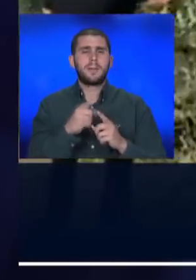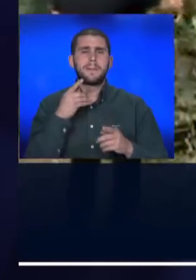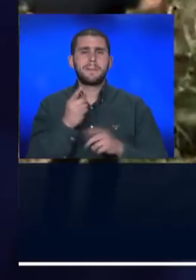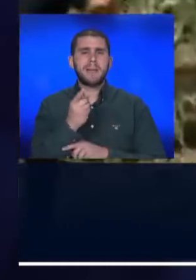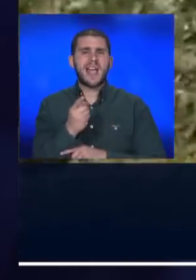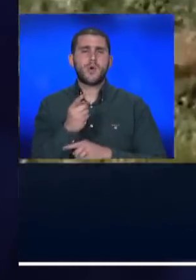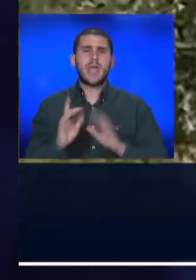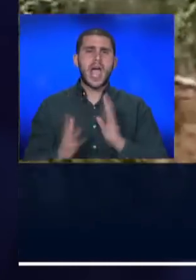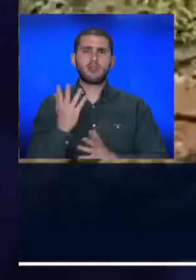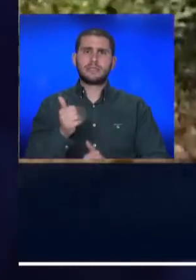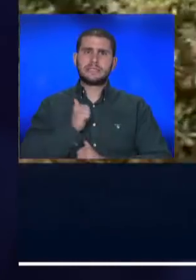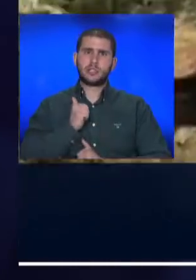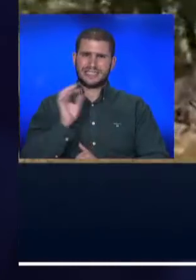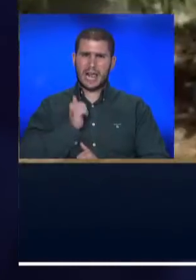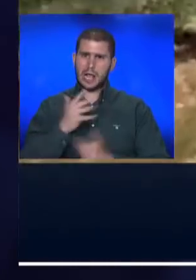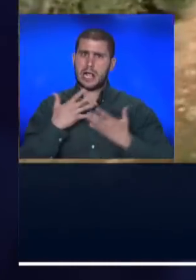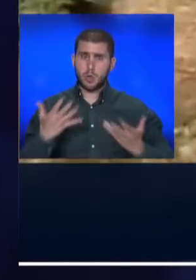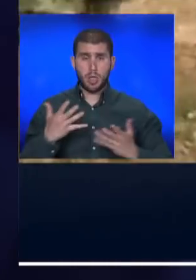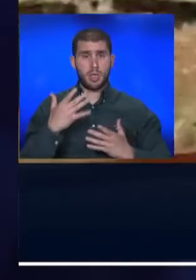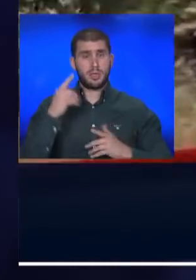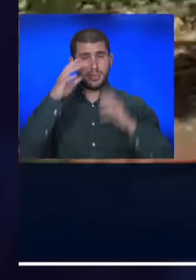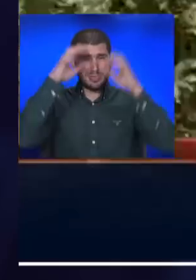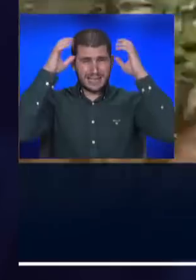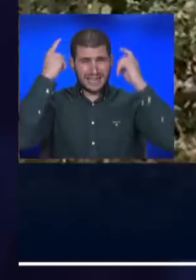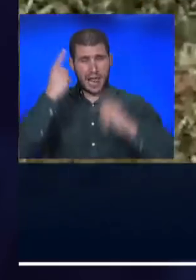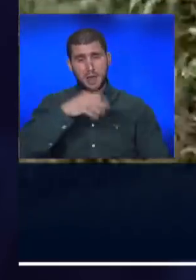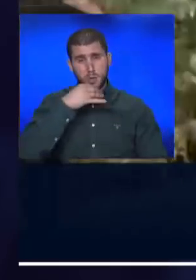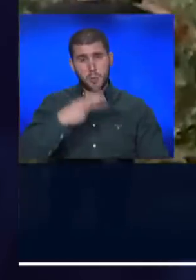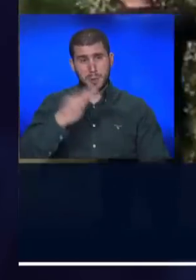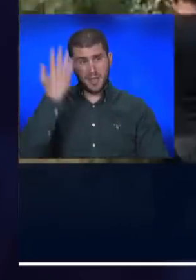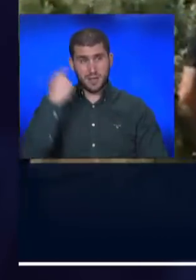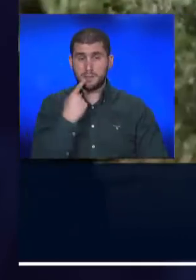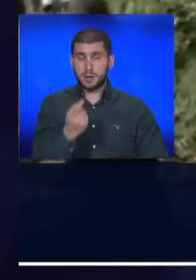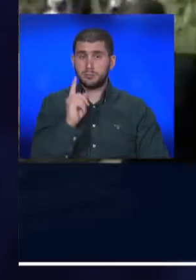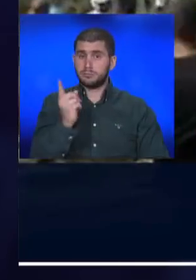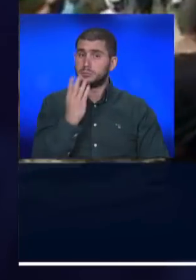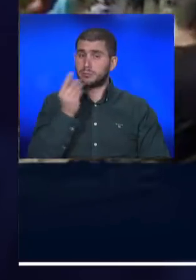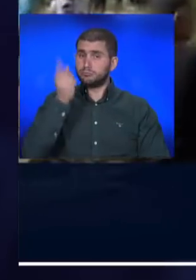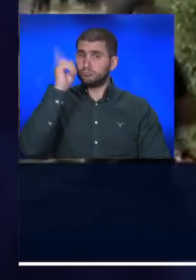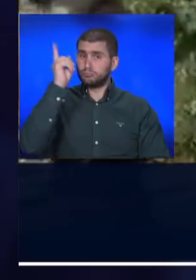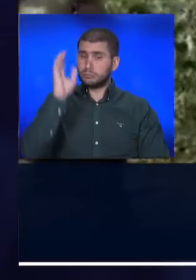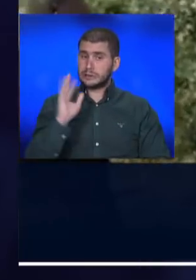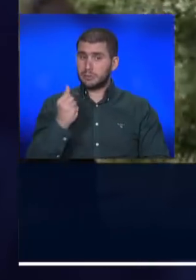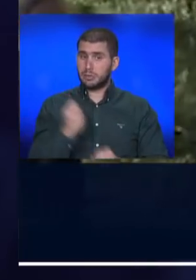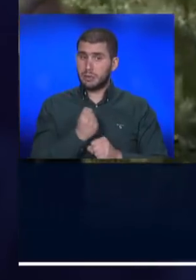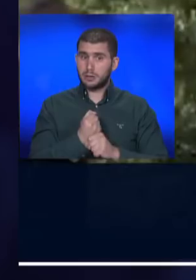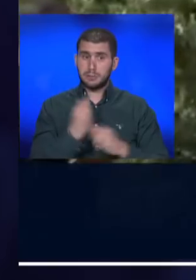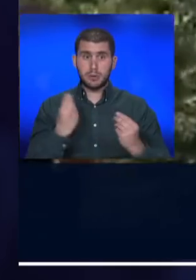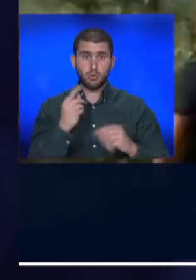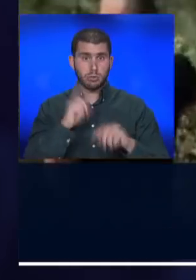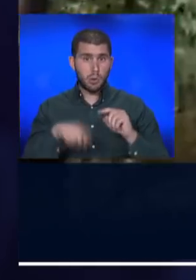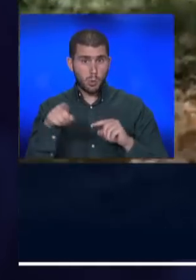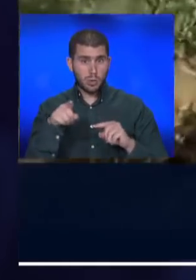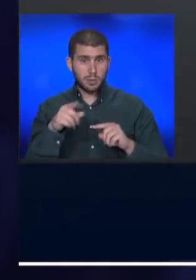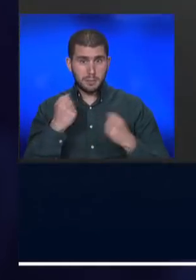גדול. נסראללה, בנאום יומיים לפני, אמר שישראל תיזהר, אם היא תעשה משהו בתרגיל הזה, אני אגיב.